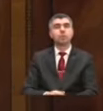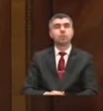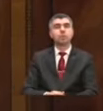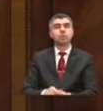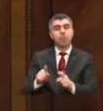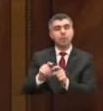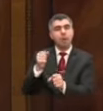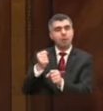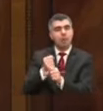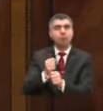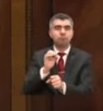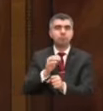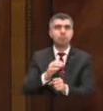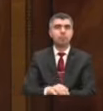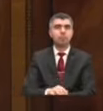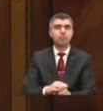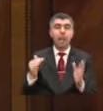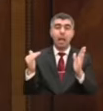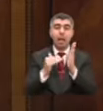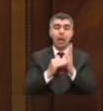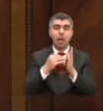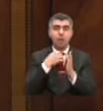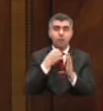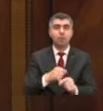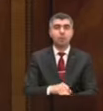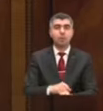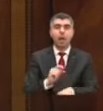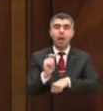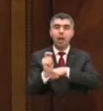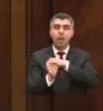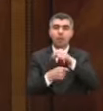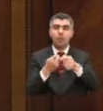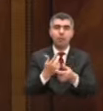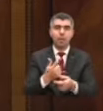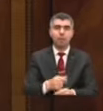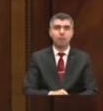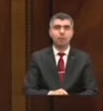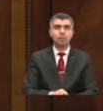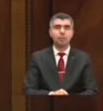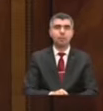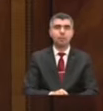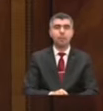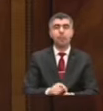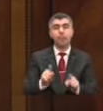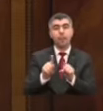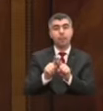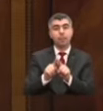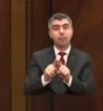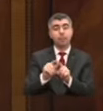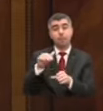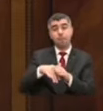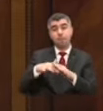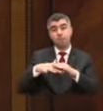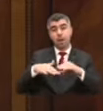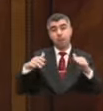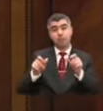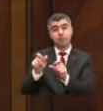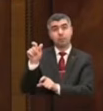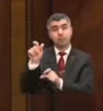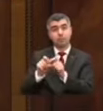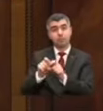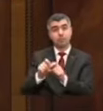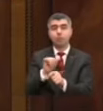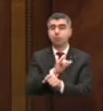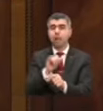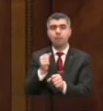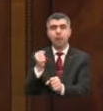تشتغل في احسن الظروف اخر نقطه اللي يمكن لي نقولها هي العالم القروي الا الساده البرلمانيين والبرلمانيات يقولوا ما دار والو في